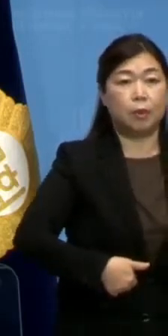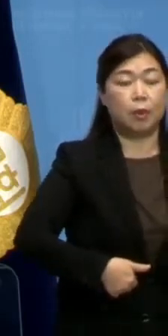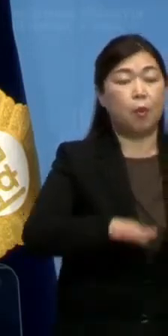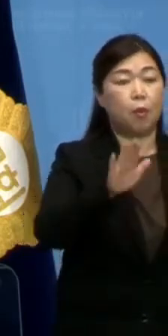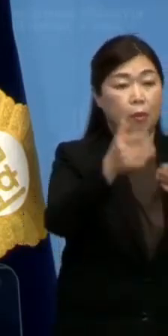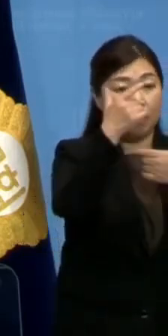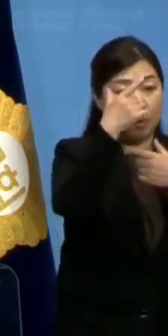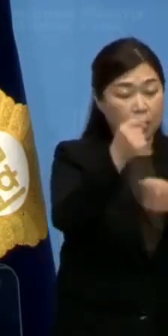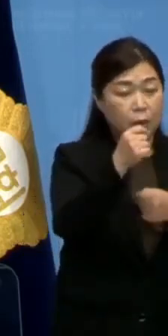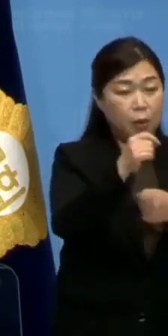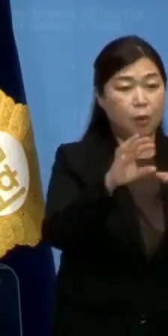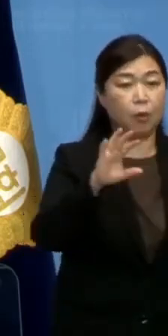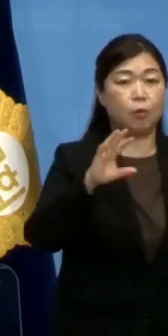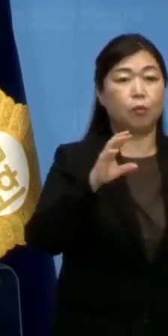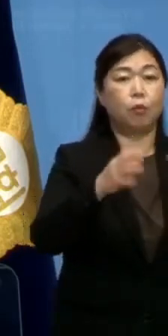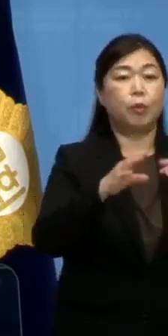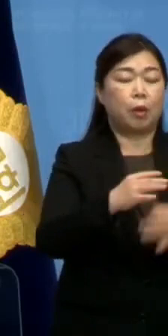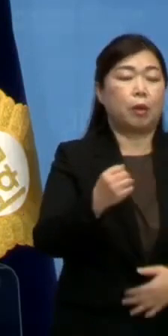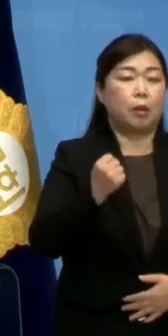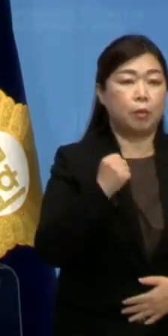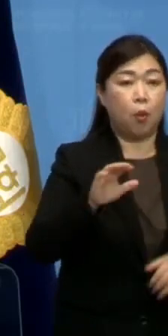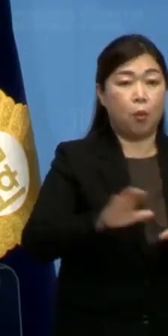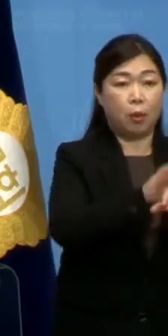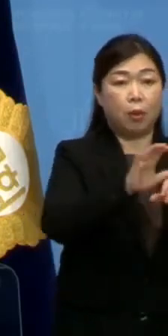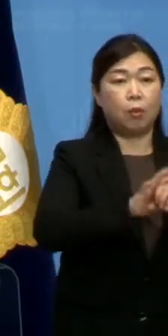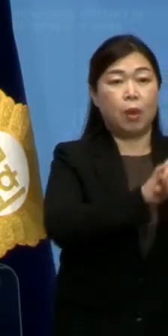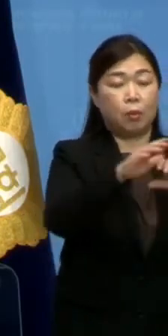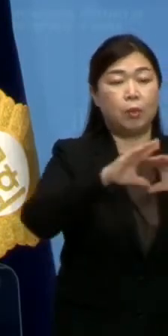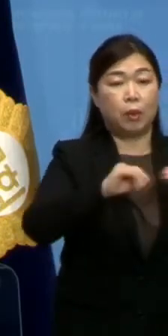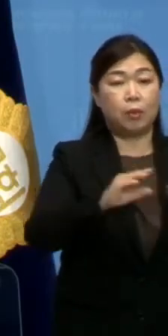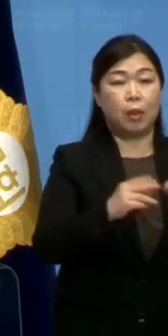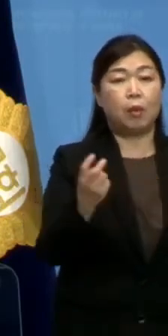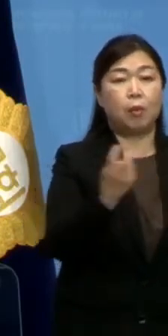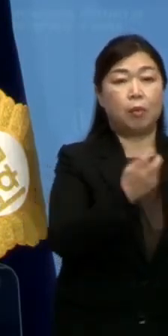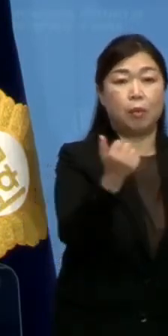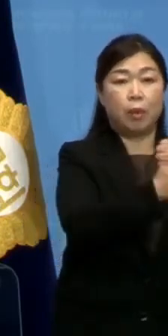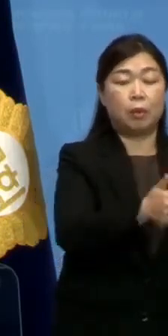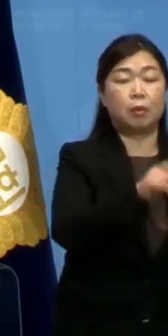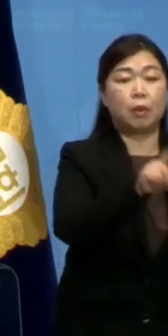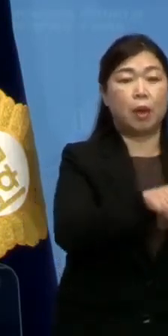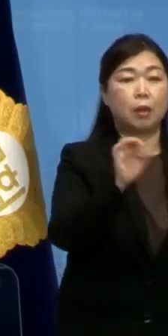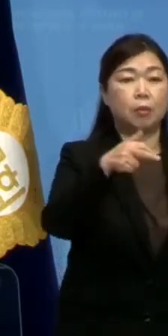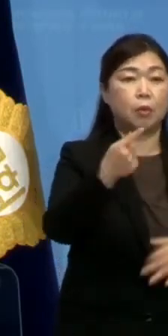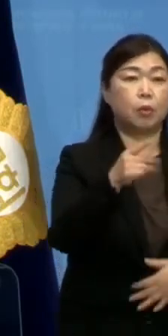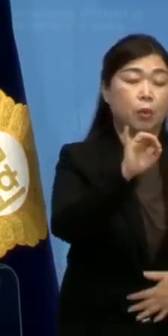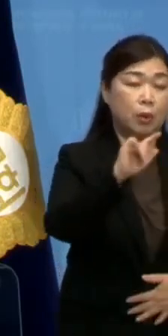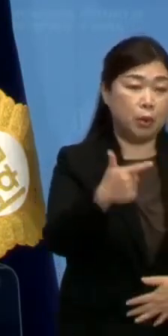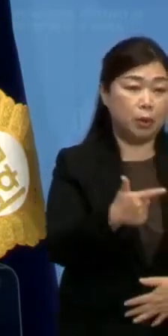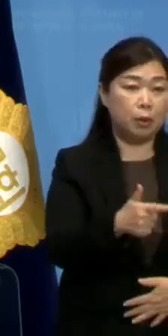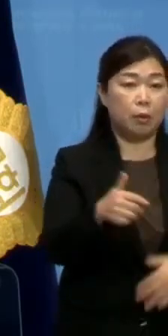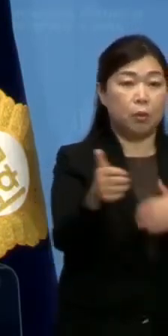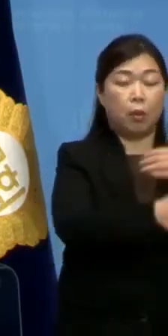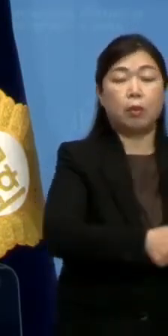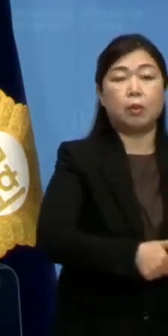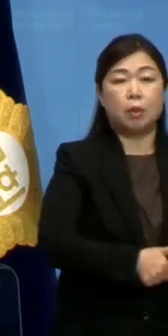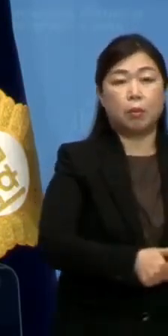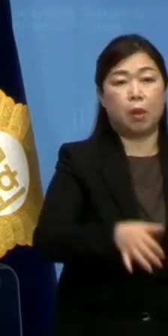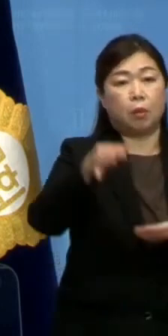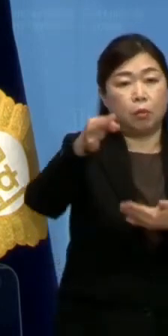마침 오늘 국민의힘 코로나19 대책회의에서 김종인 위원장이 재정을